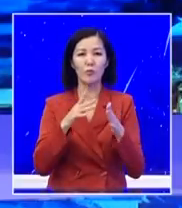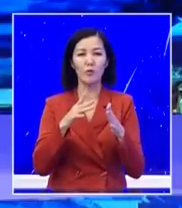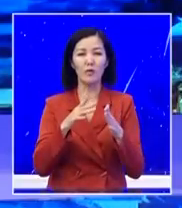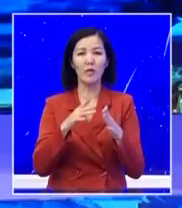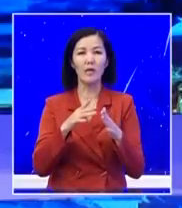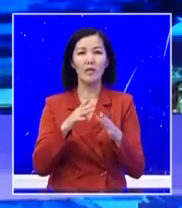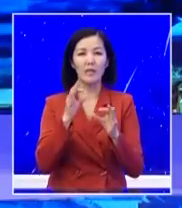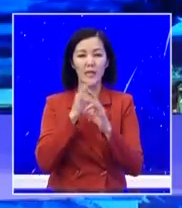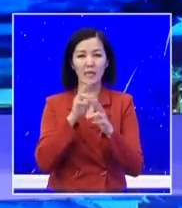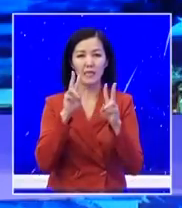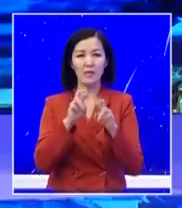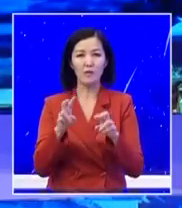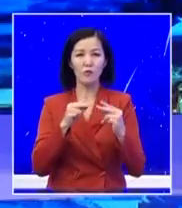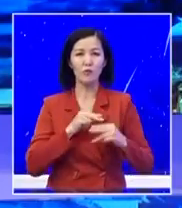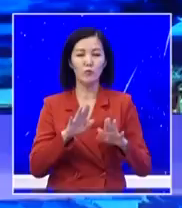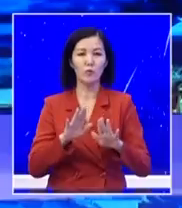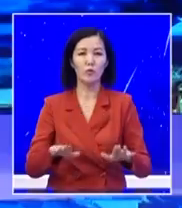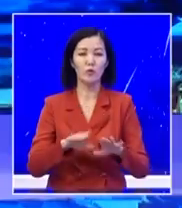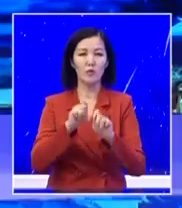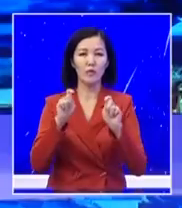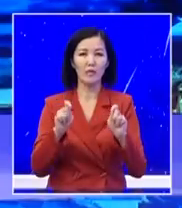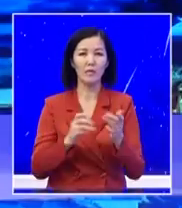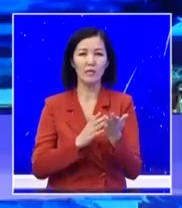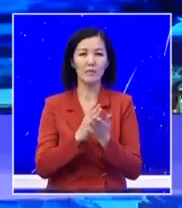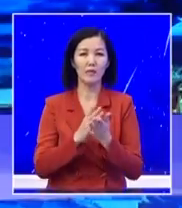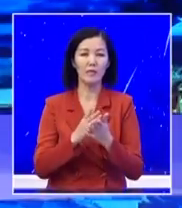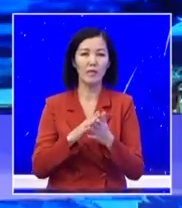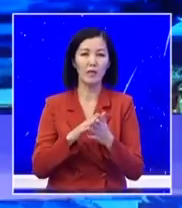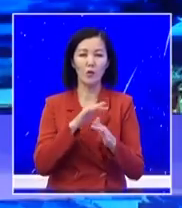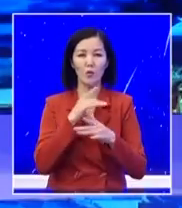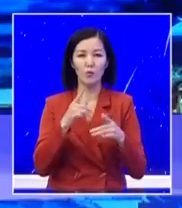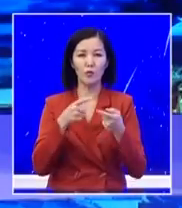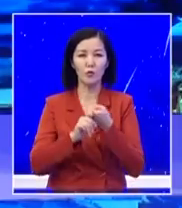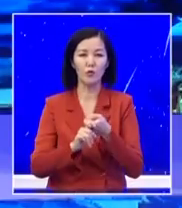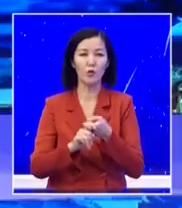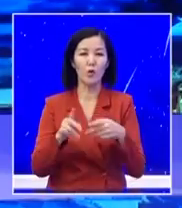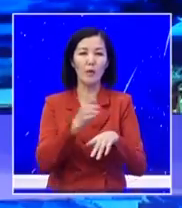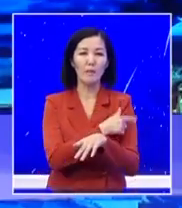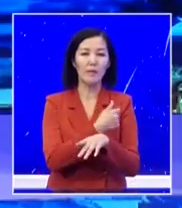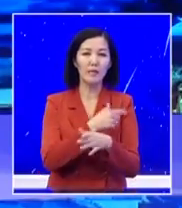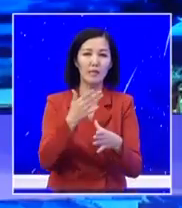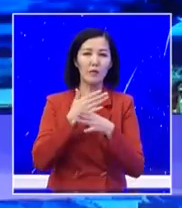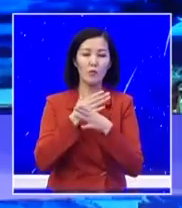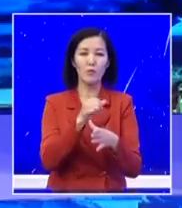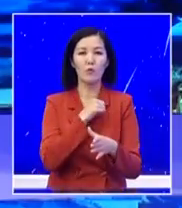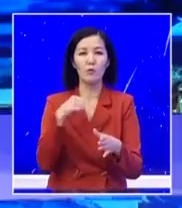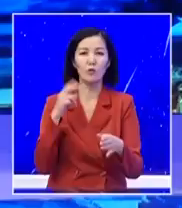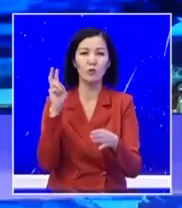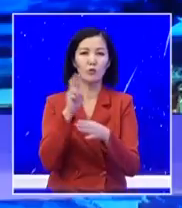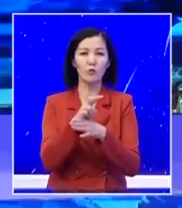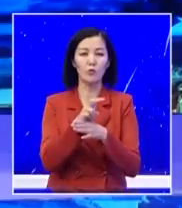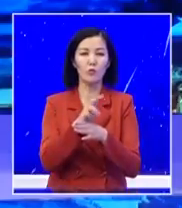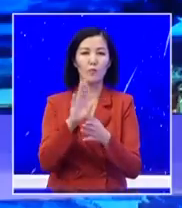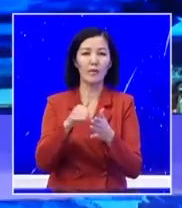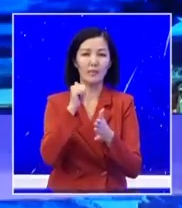өсуі, жұмыс орындарында қызметкерлердің вирусты жаппай жұқтыруы, науқастардың медициналық көмекке өздерінің жүгінуі себеп